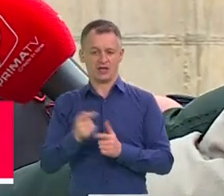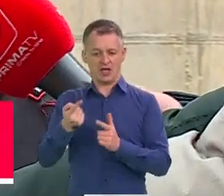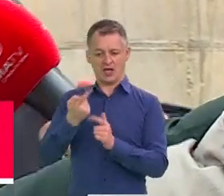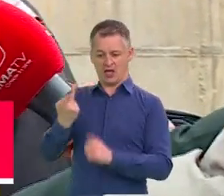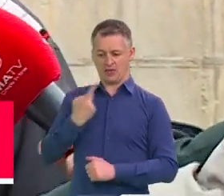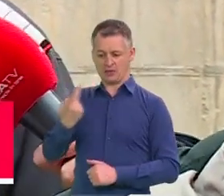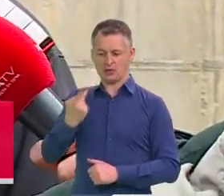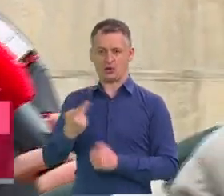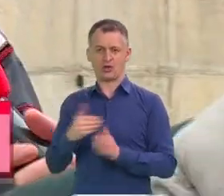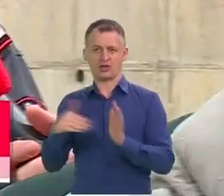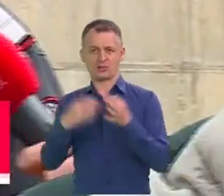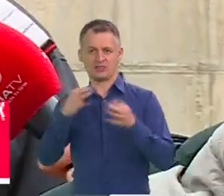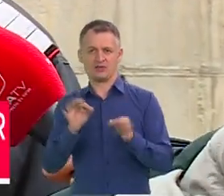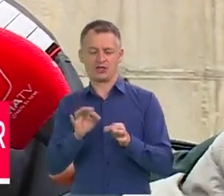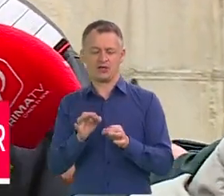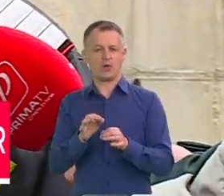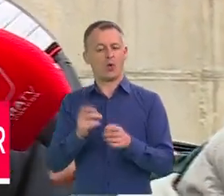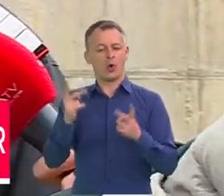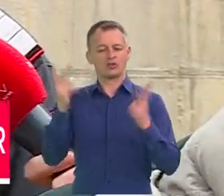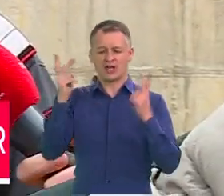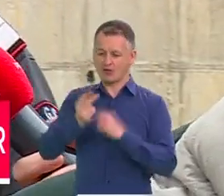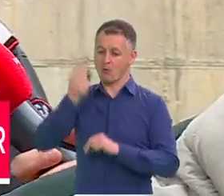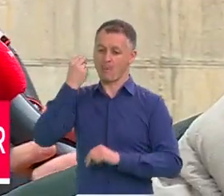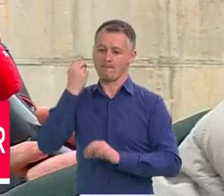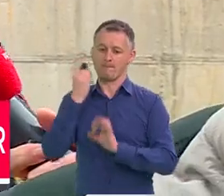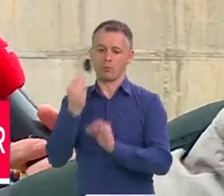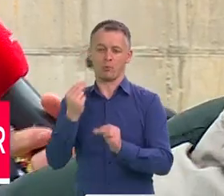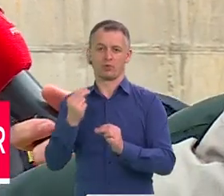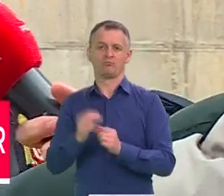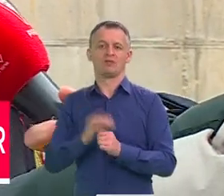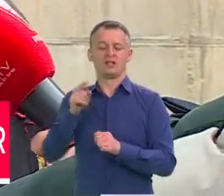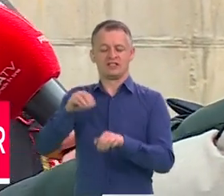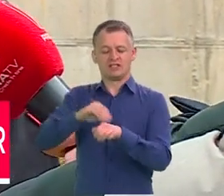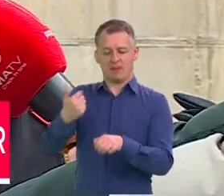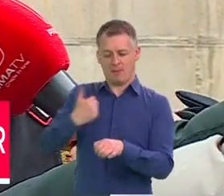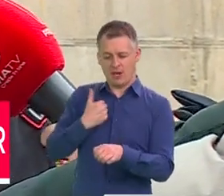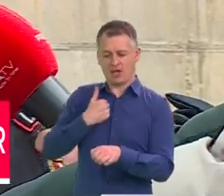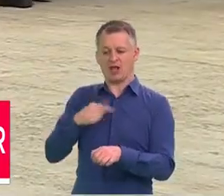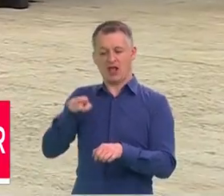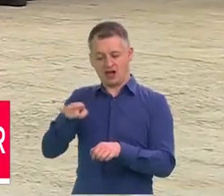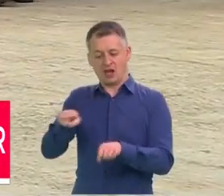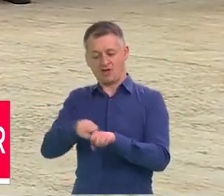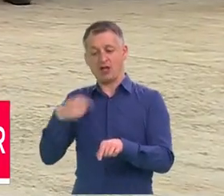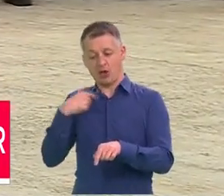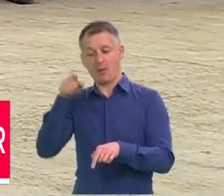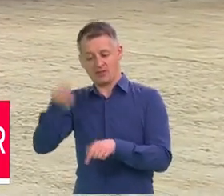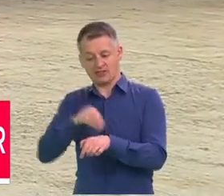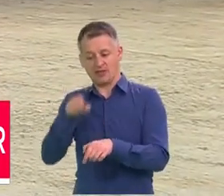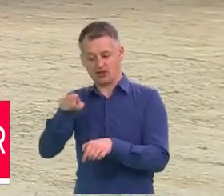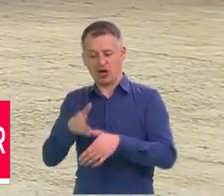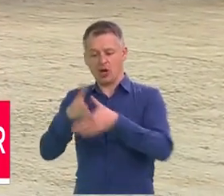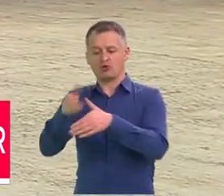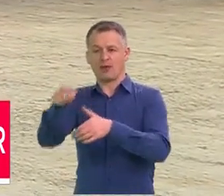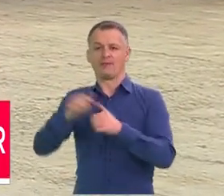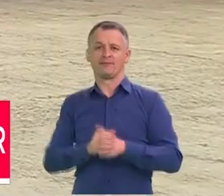trebuie să existe o chimie. El mă simte pe mine, eu îl simt pe el. El mă ajută pe mine, eu îl ajut pe el. Pentru a